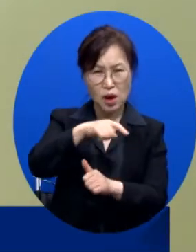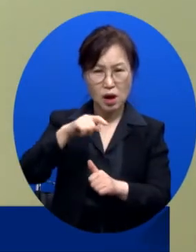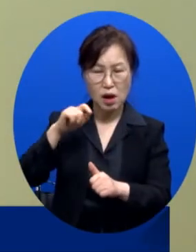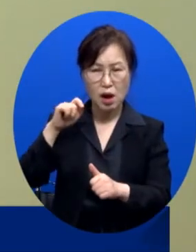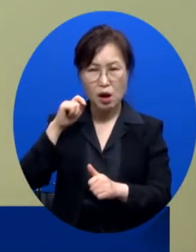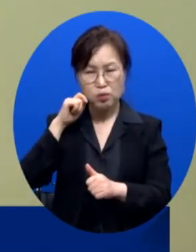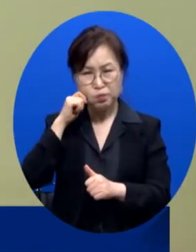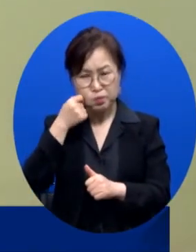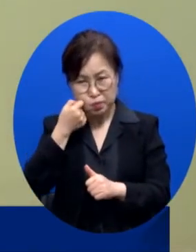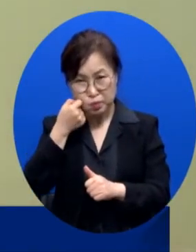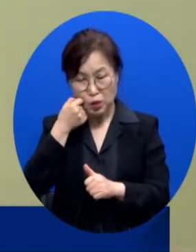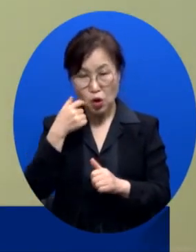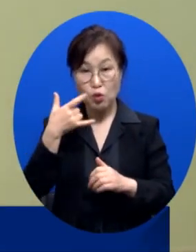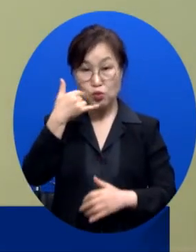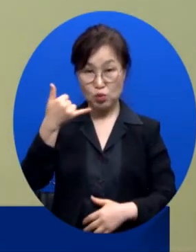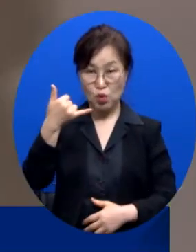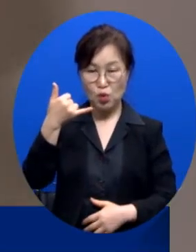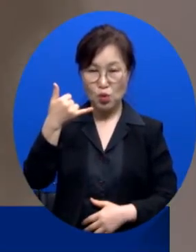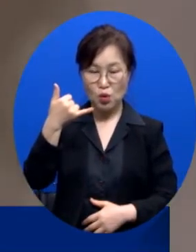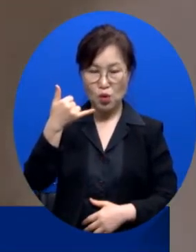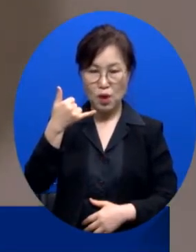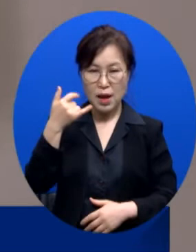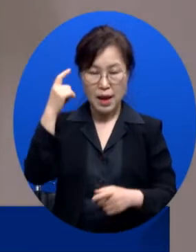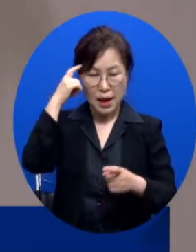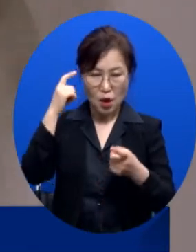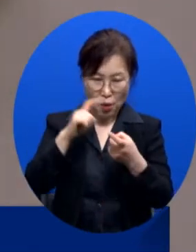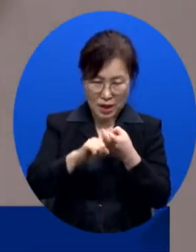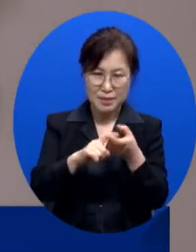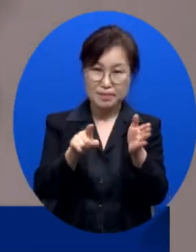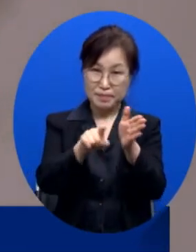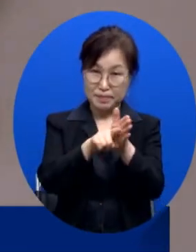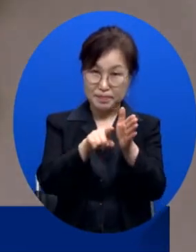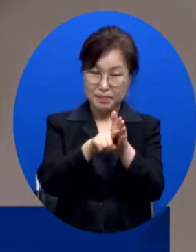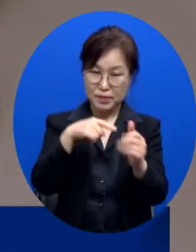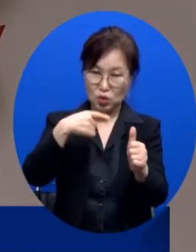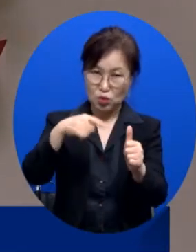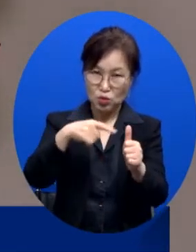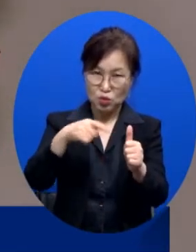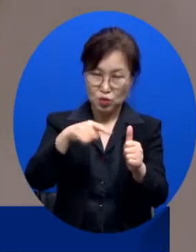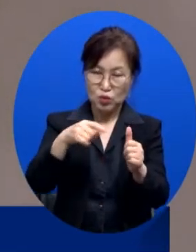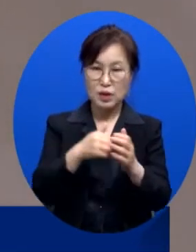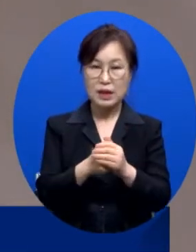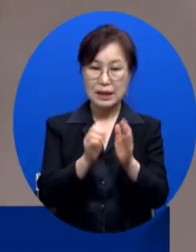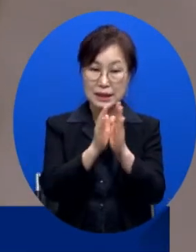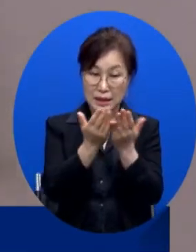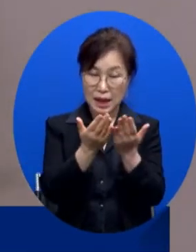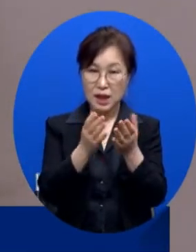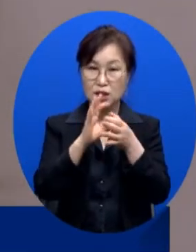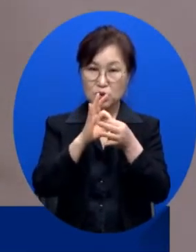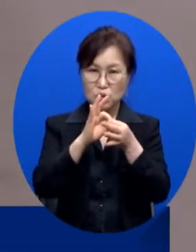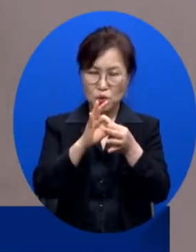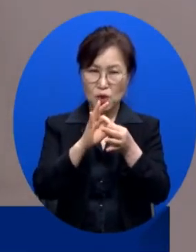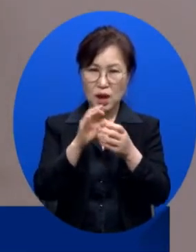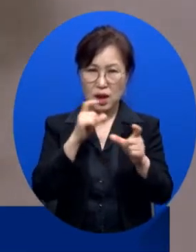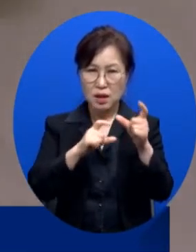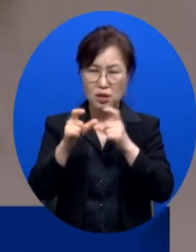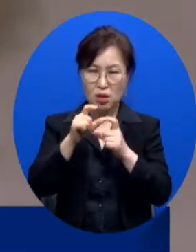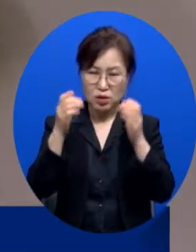가정에서 신앙 교육하는 데 더 관심이 많아지셨고요. 이번에 성경학교 교재도 저희가 그래서 그쪽으로 신경을 더